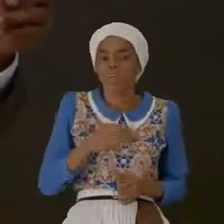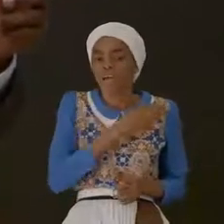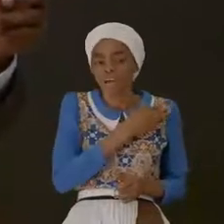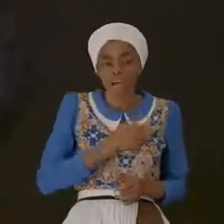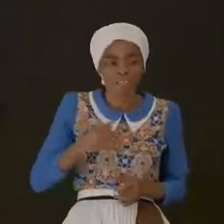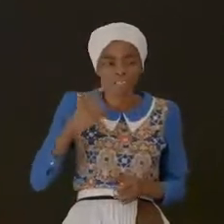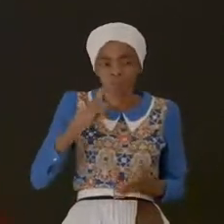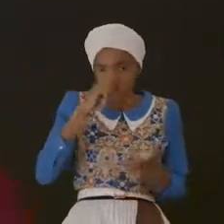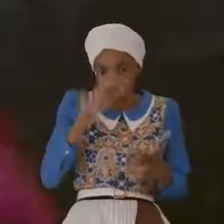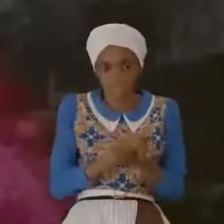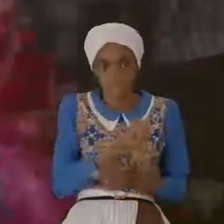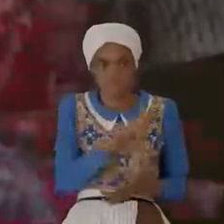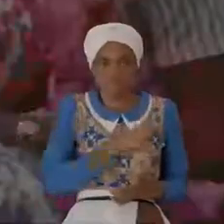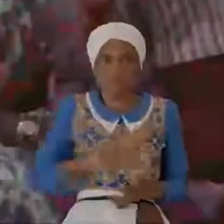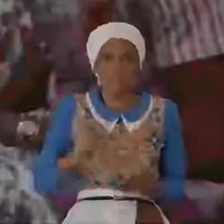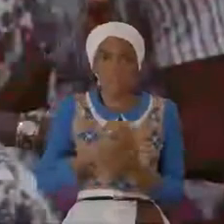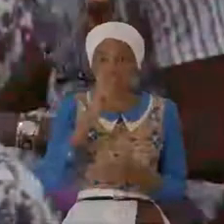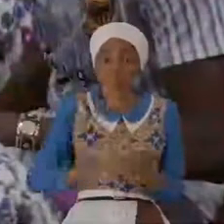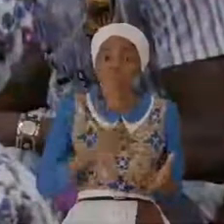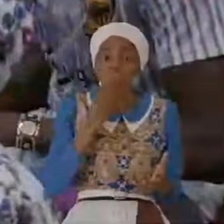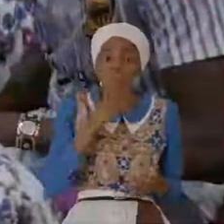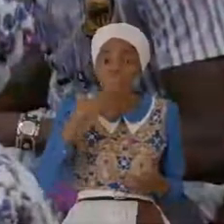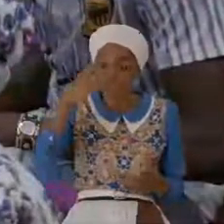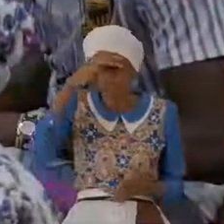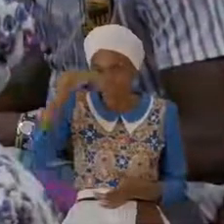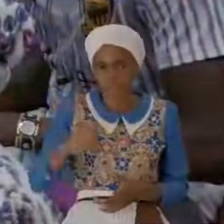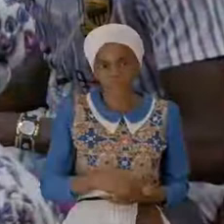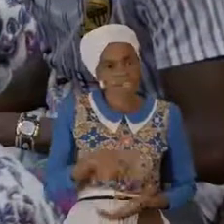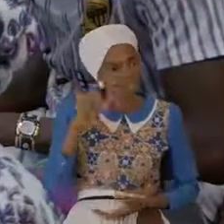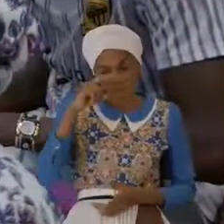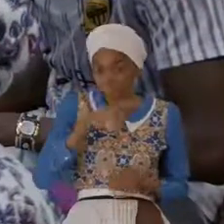ce que les séducteurs disaient. Ils disaient qu'après tout, Paul,